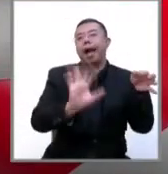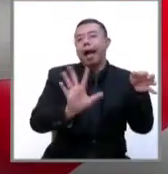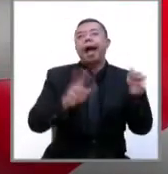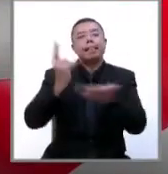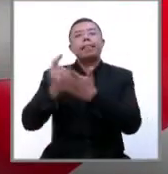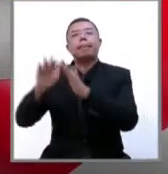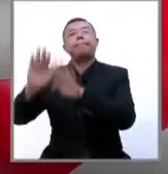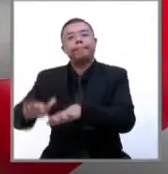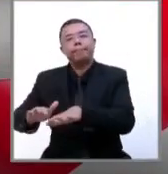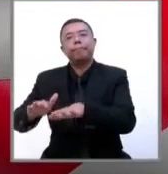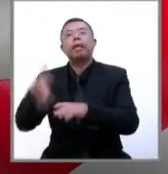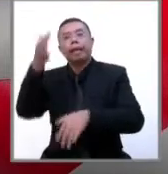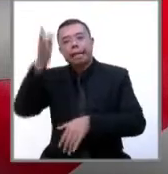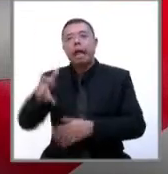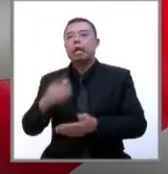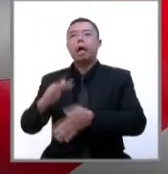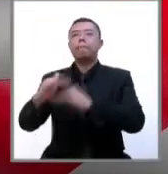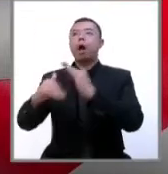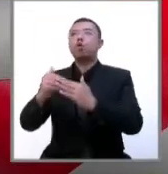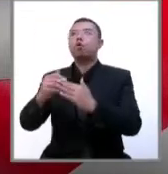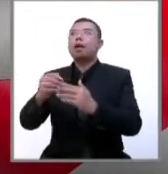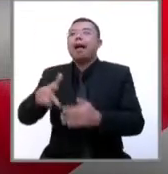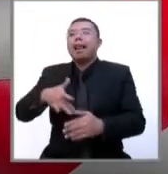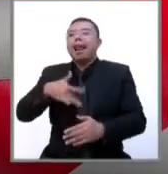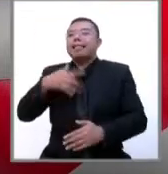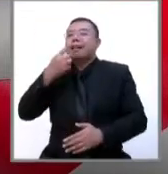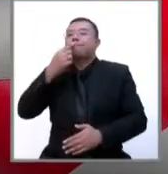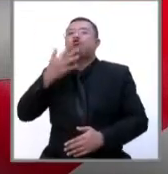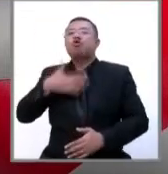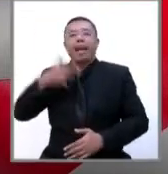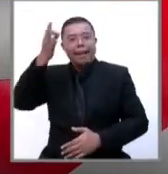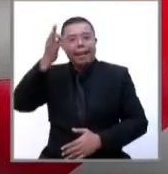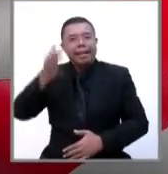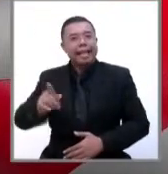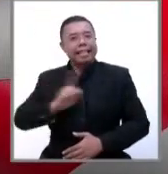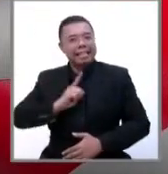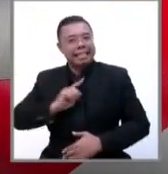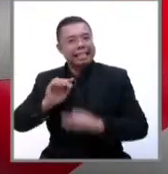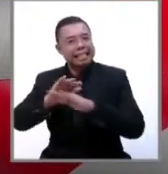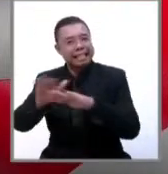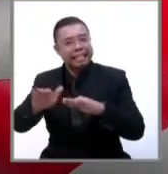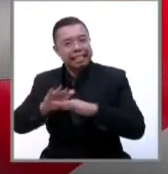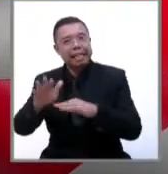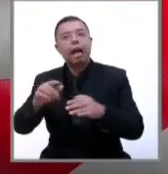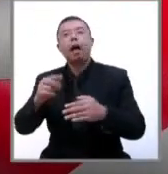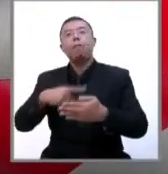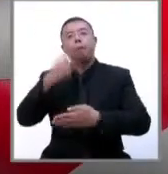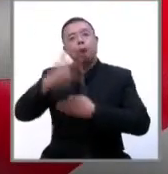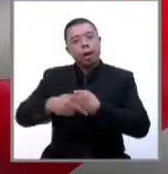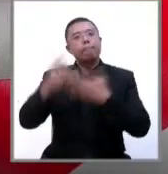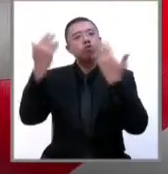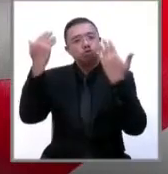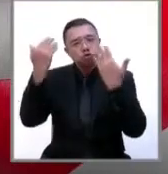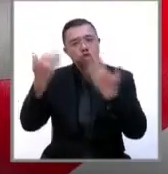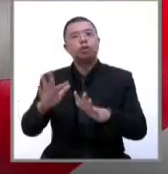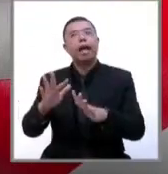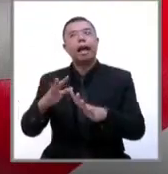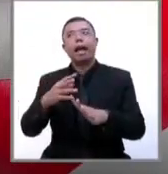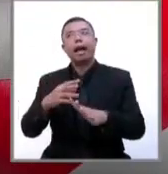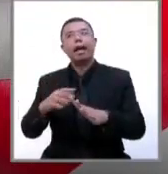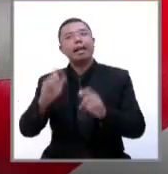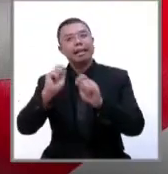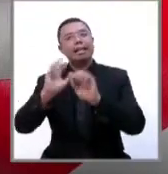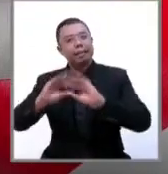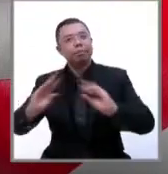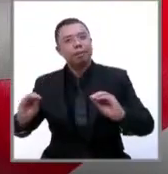pekerjaan di Kota kita bangun sens of belonging kita pengin eh program-program yang sudah dijalankan di